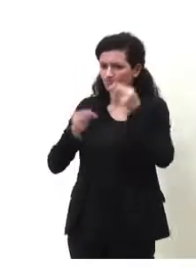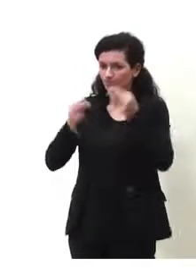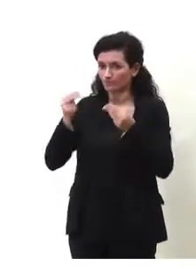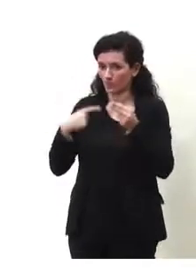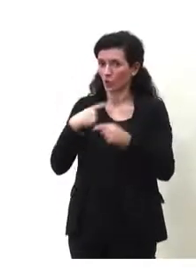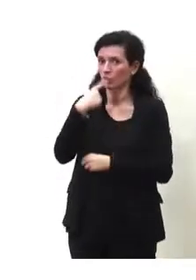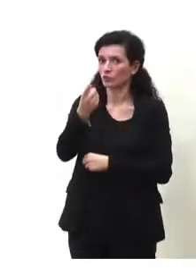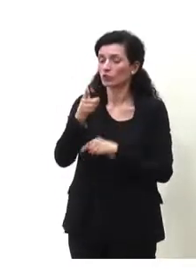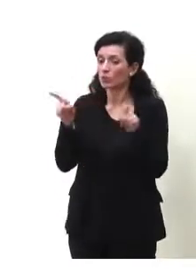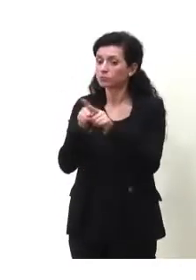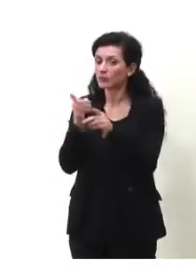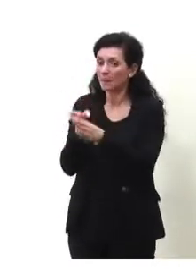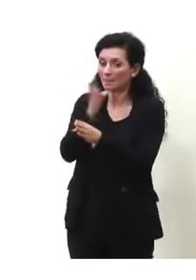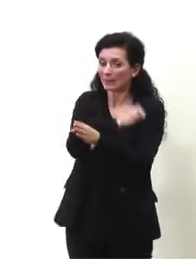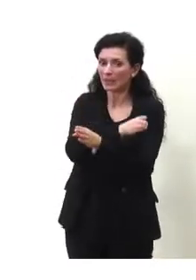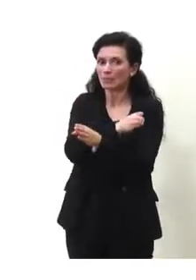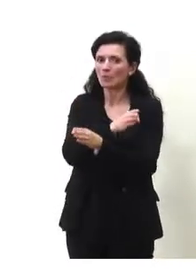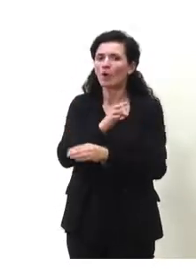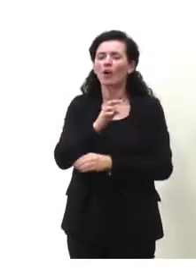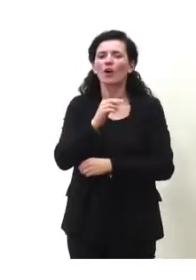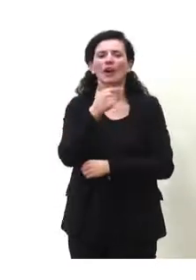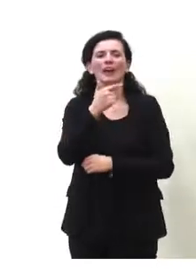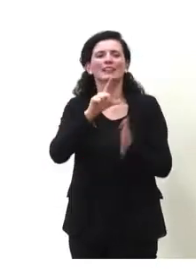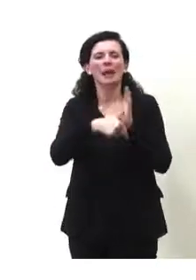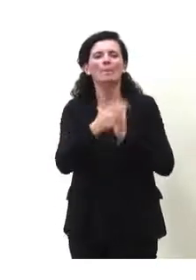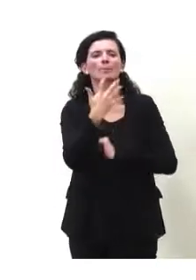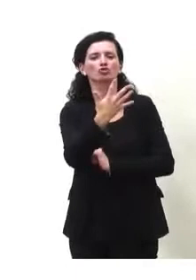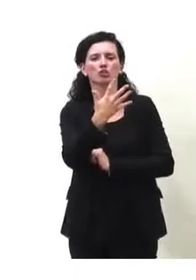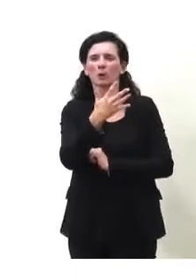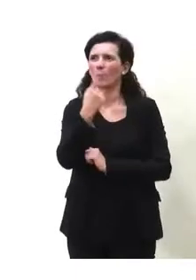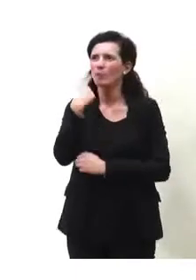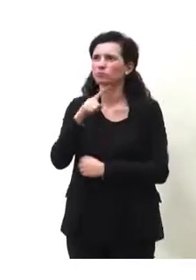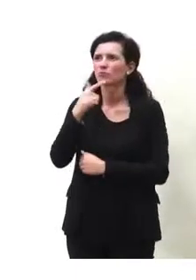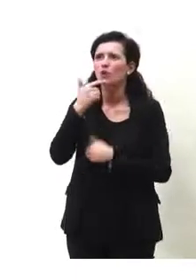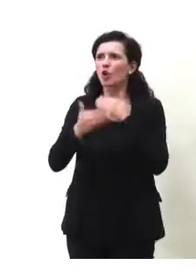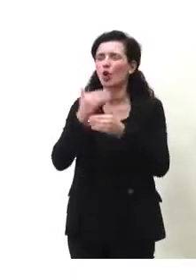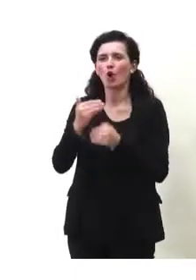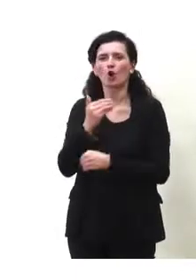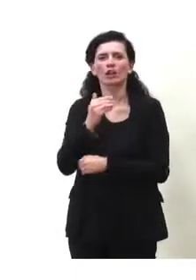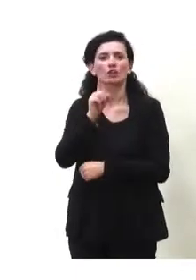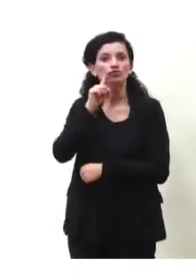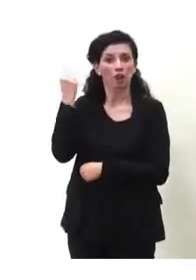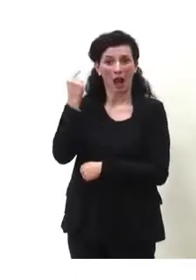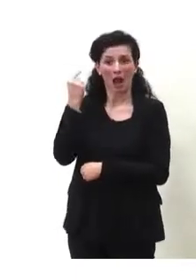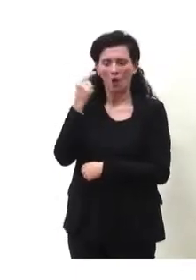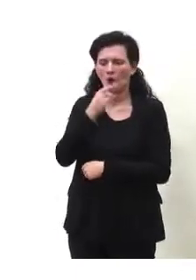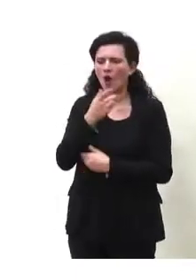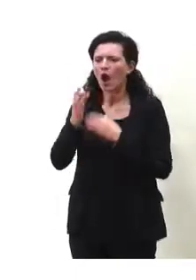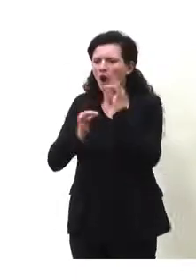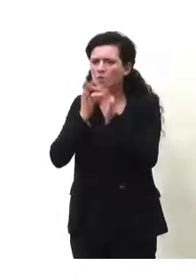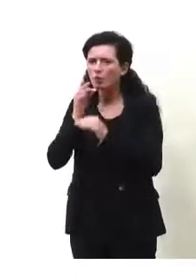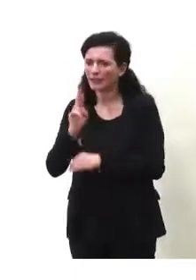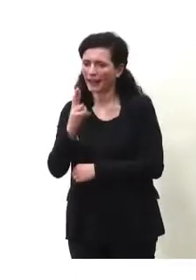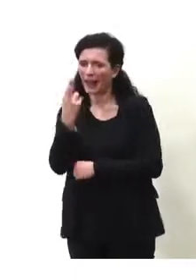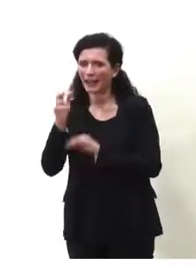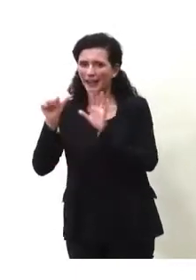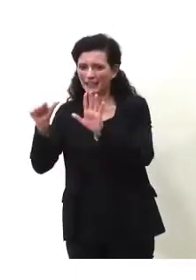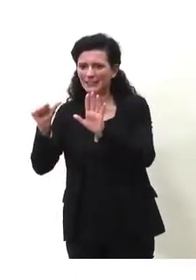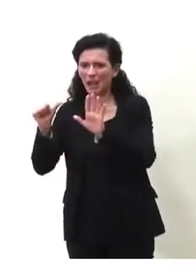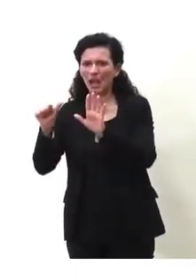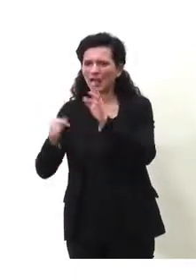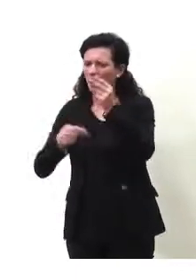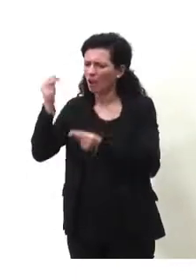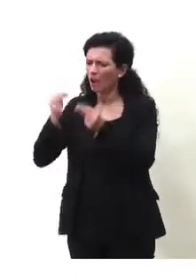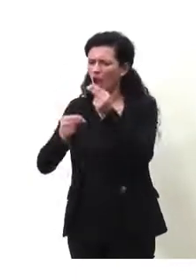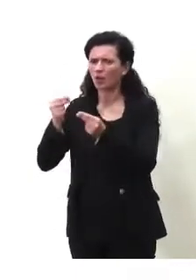casi che c'erano al tempo 5, cioè la barretta gialla. E a questo punto l'R6 è facile da calcolare